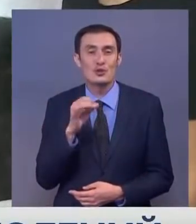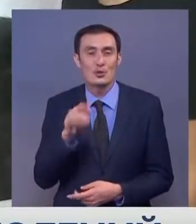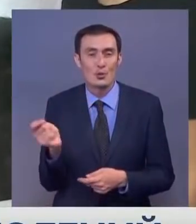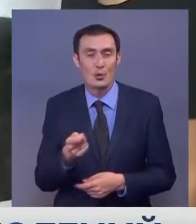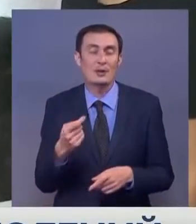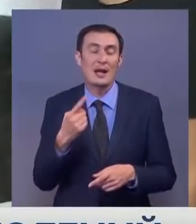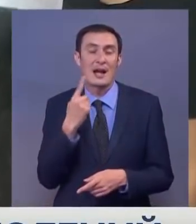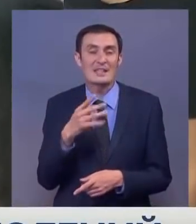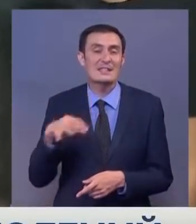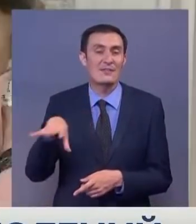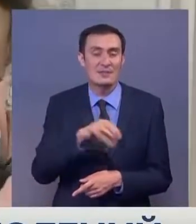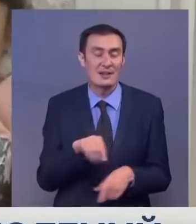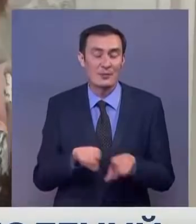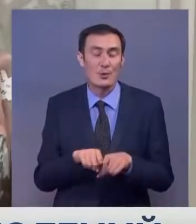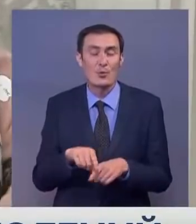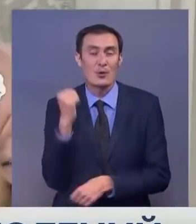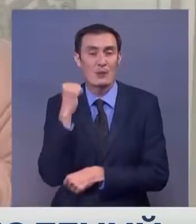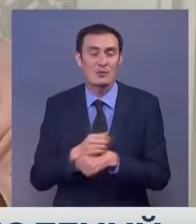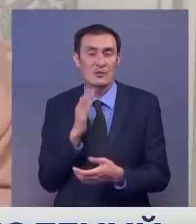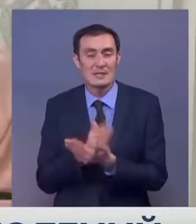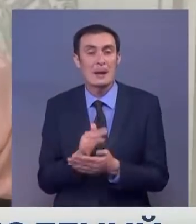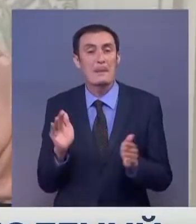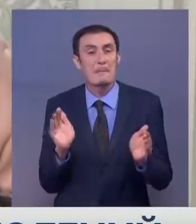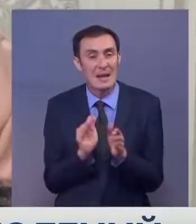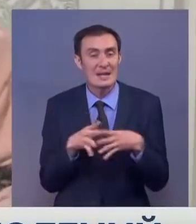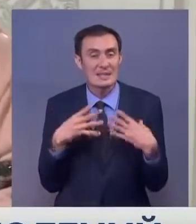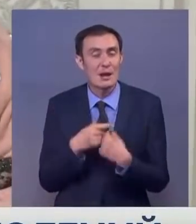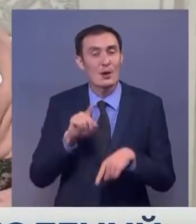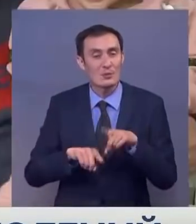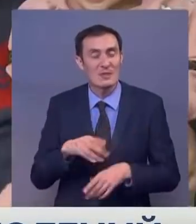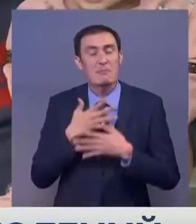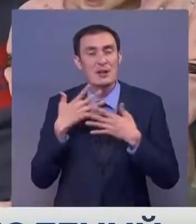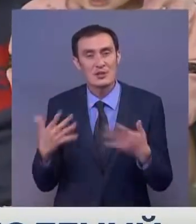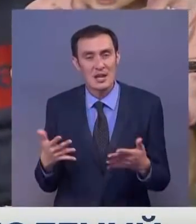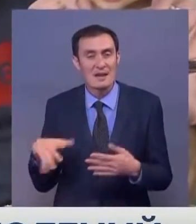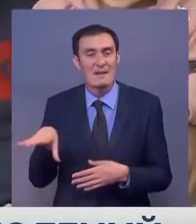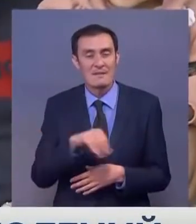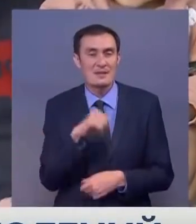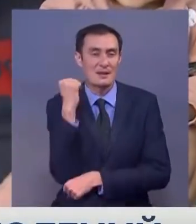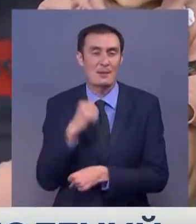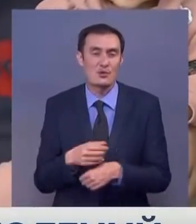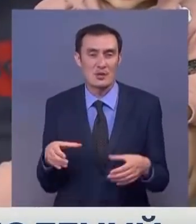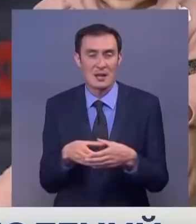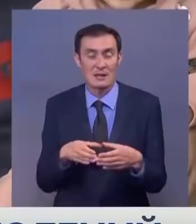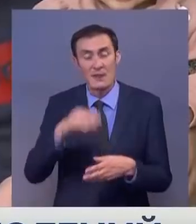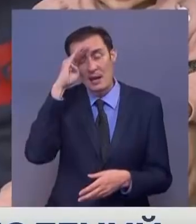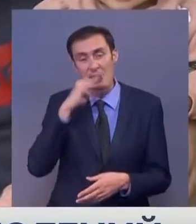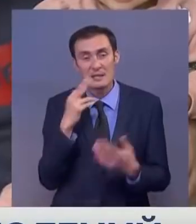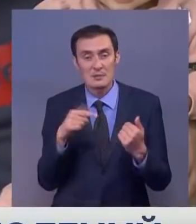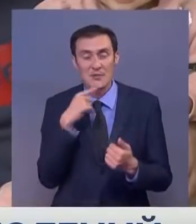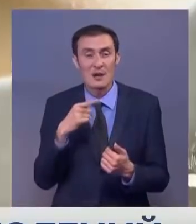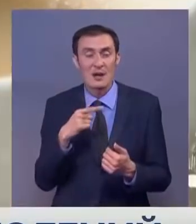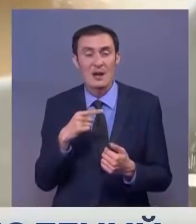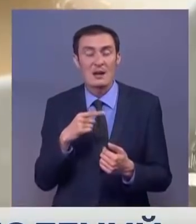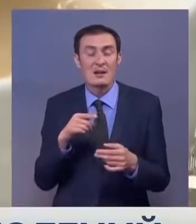одного. И уточняют, у горняка есть семья маленькая, родственники небольшая, весь шахтерский коллектив. Отец, признается,